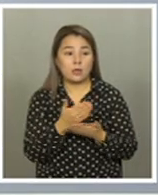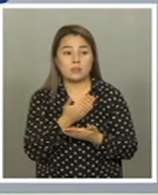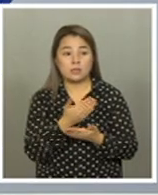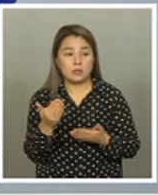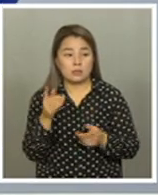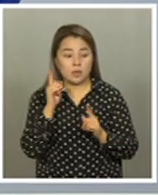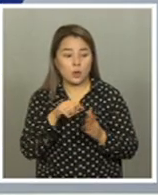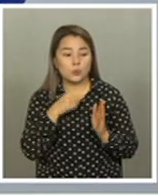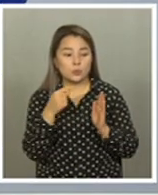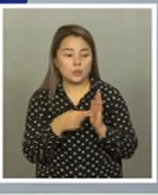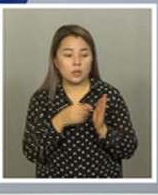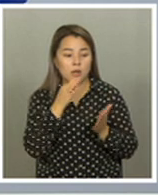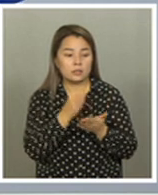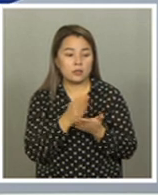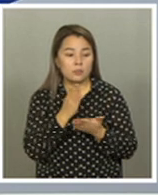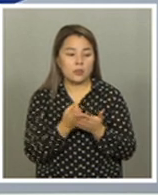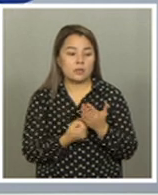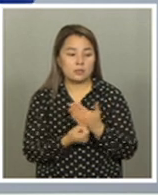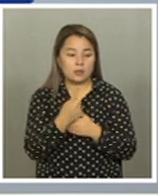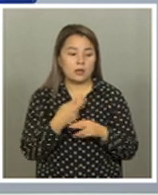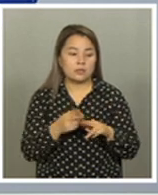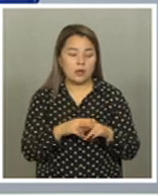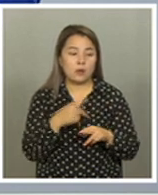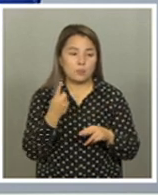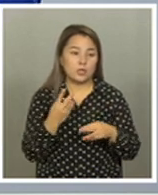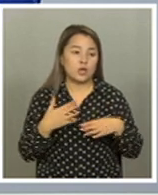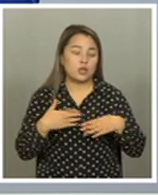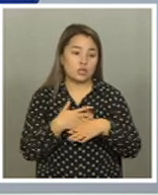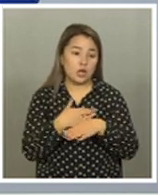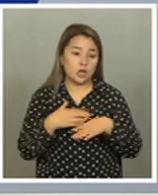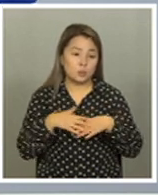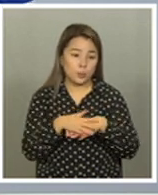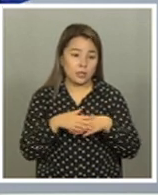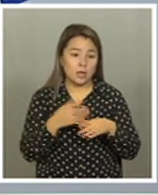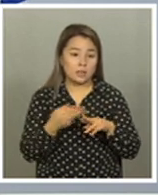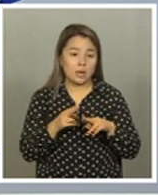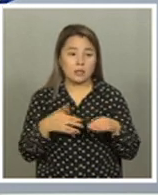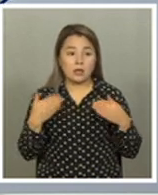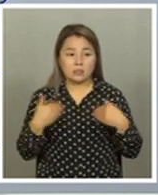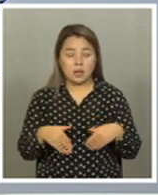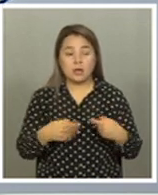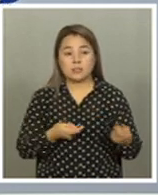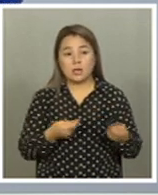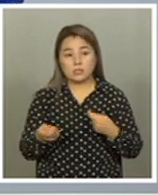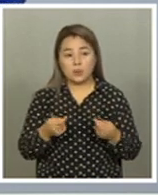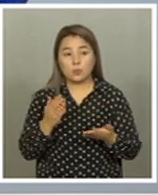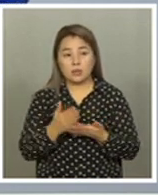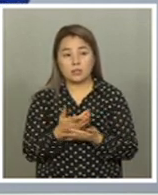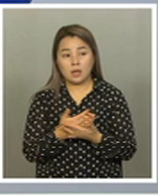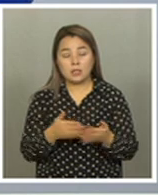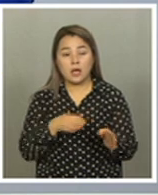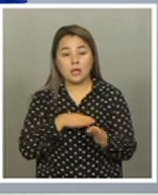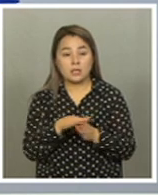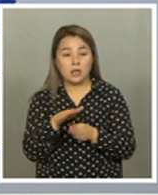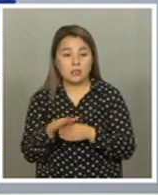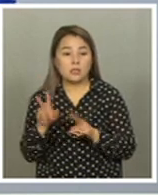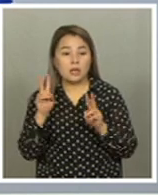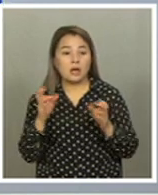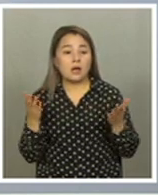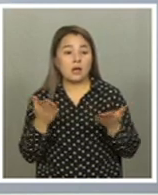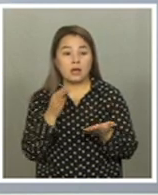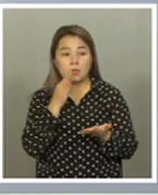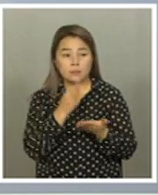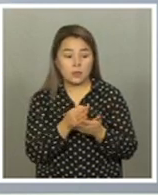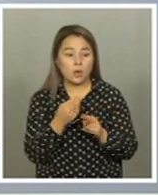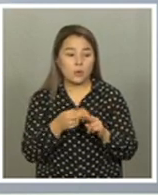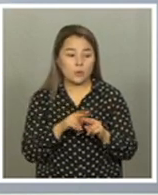сұрақ туындауы мүмкін. Ал бір жасушалы ағзаларда заттарды тасымалдау қалай жүзеге асады деп. Мұнда